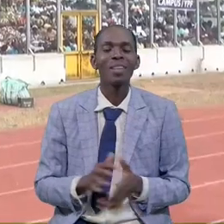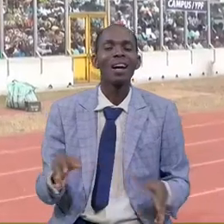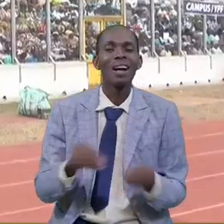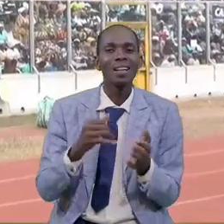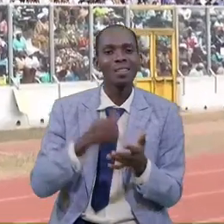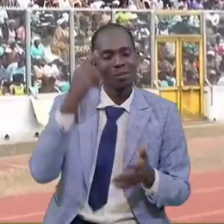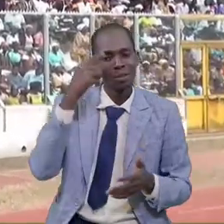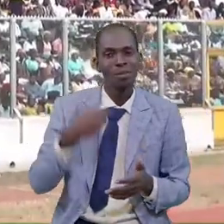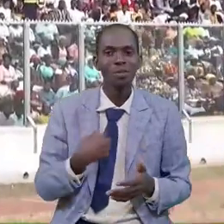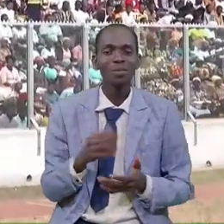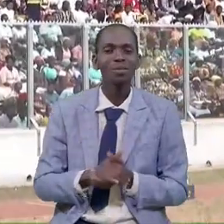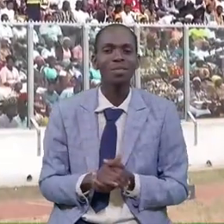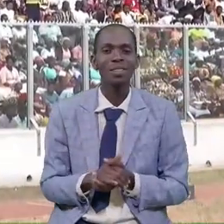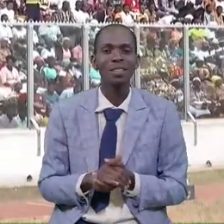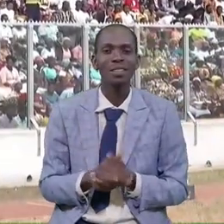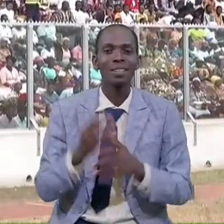combien?